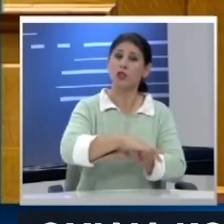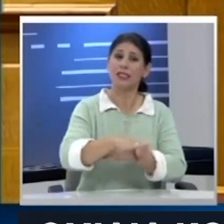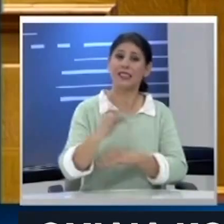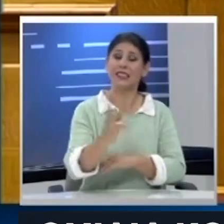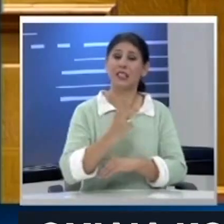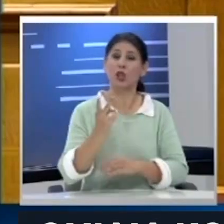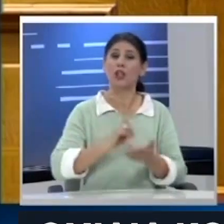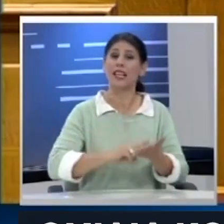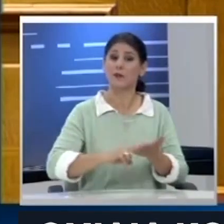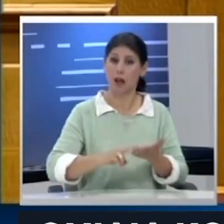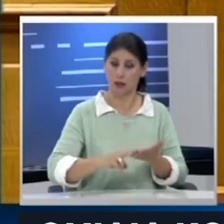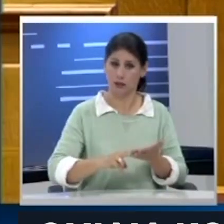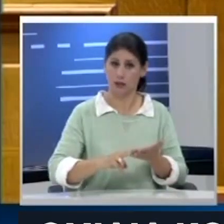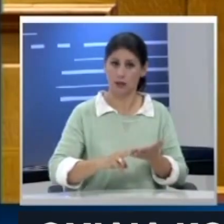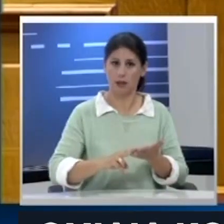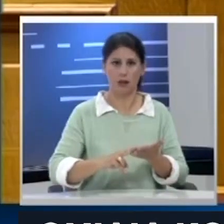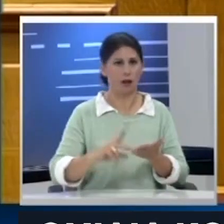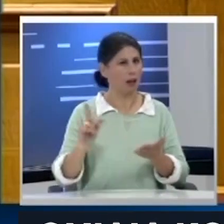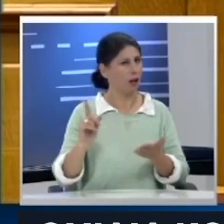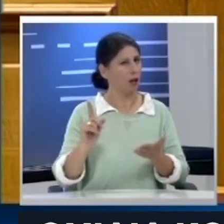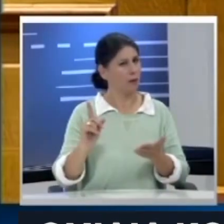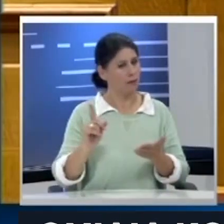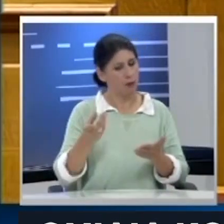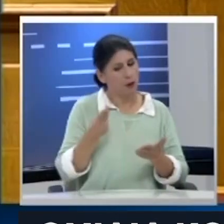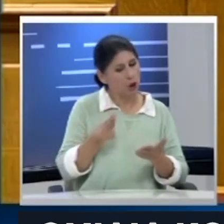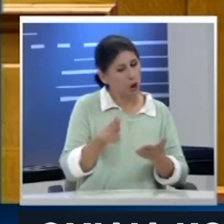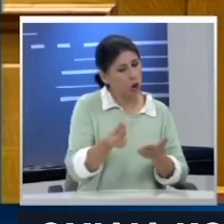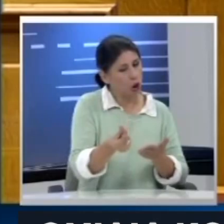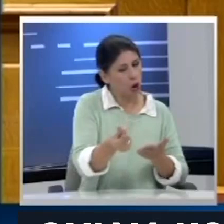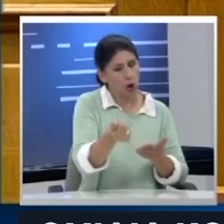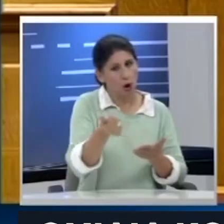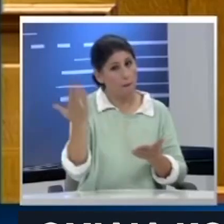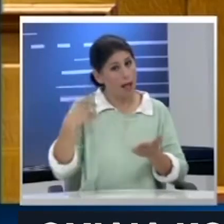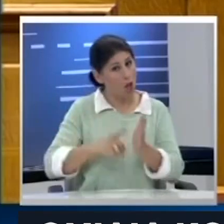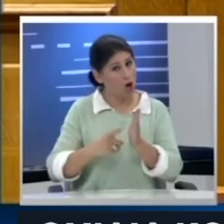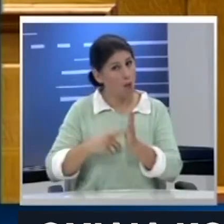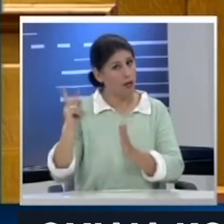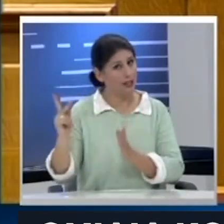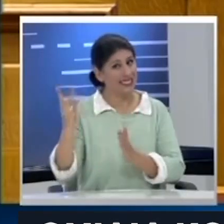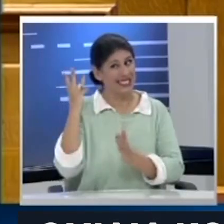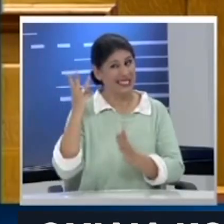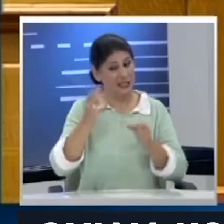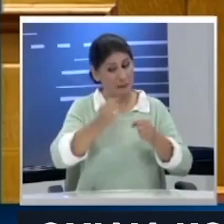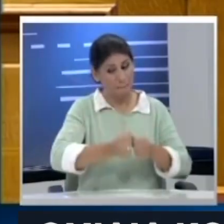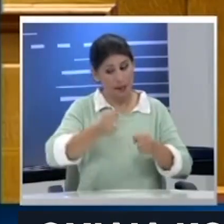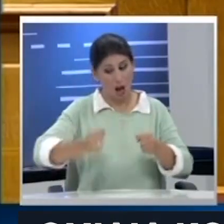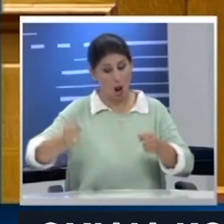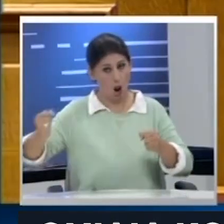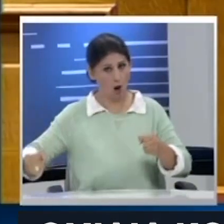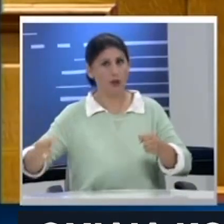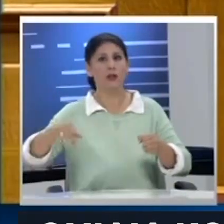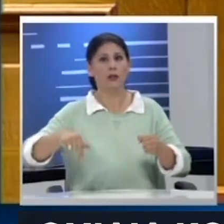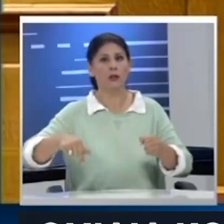κοινωνική ασφάλιση, που με όχημα τον νόμο Κατρούγκαλου και τους περιβόητους τρεις πυλώνες, προχωράτε